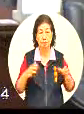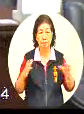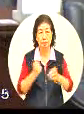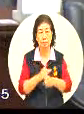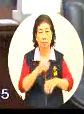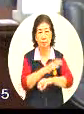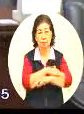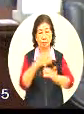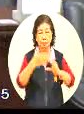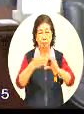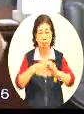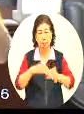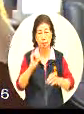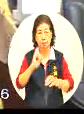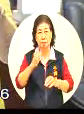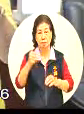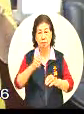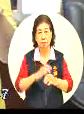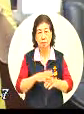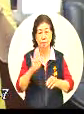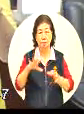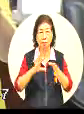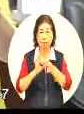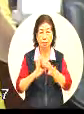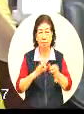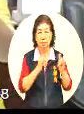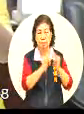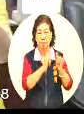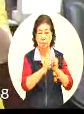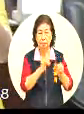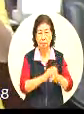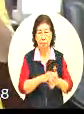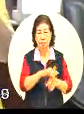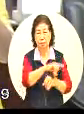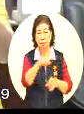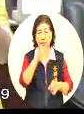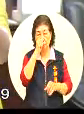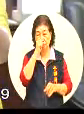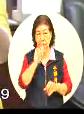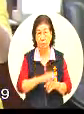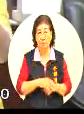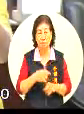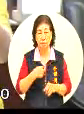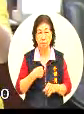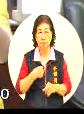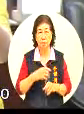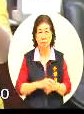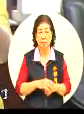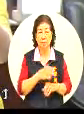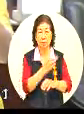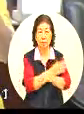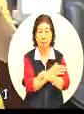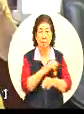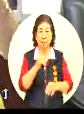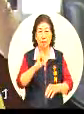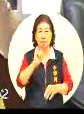体小姐先生，还有我们关心市政的市民朋友，大家好。本席陈翠